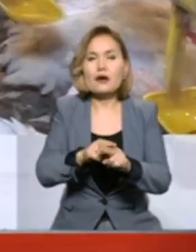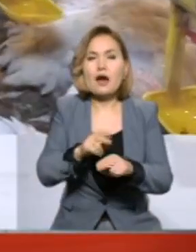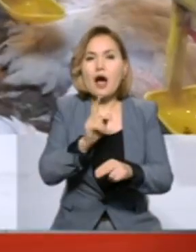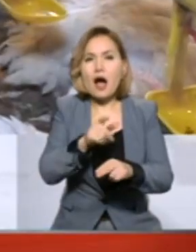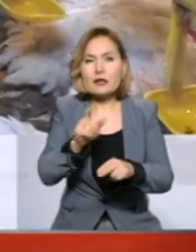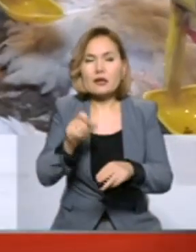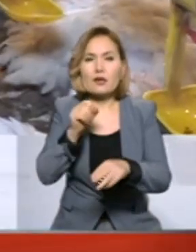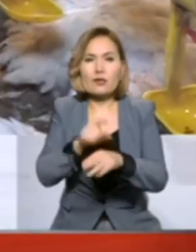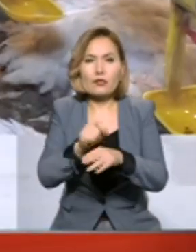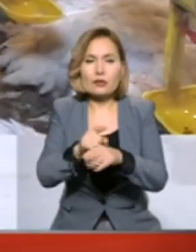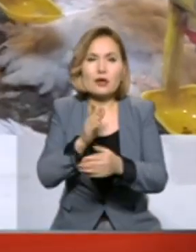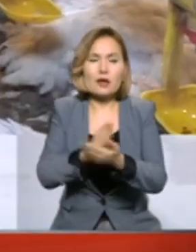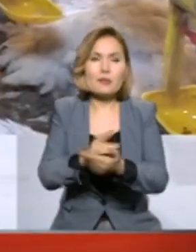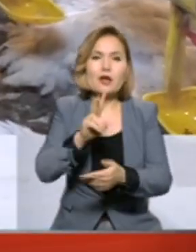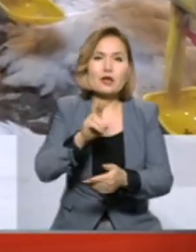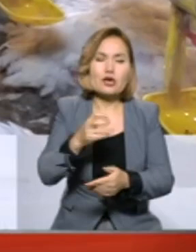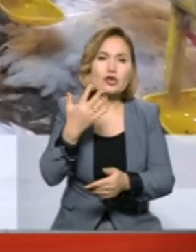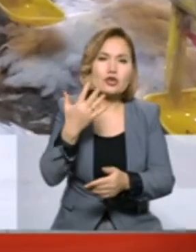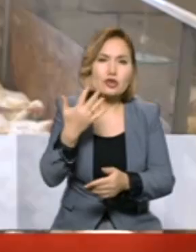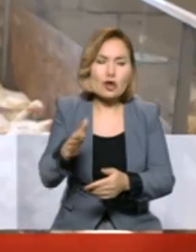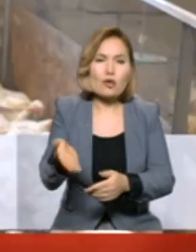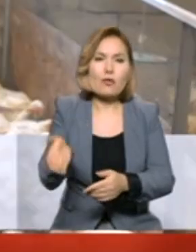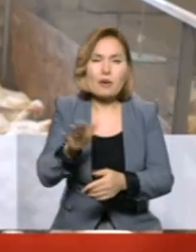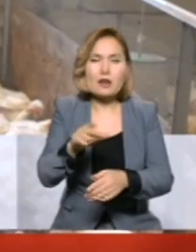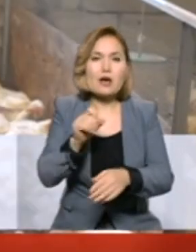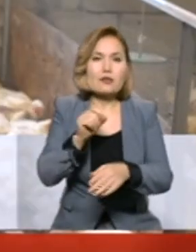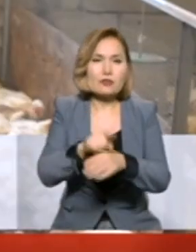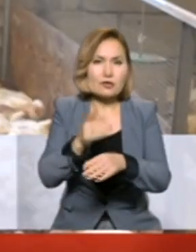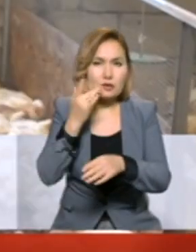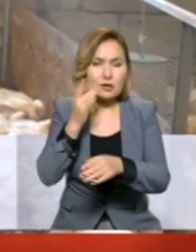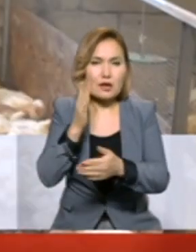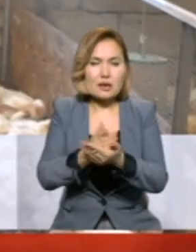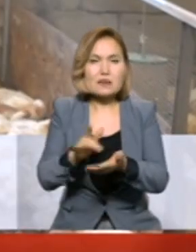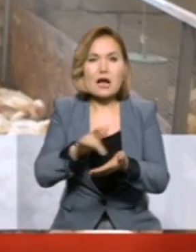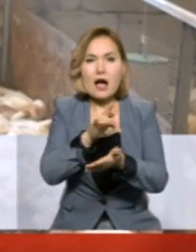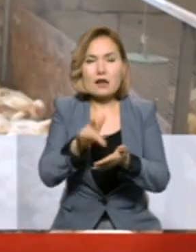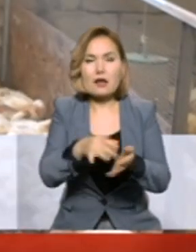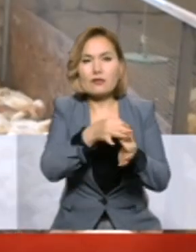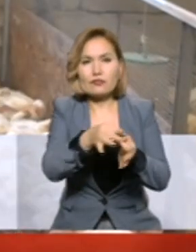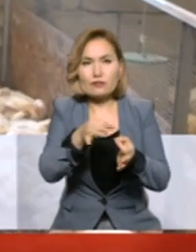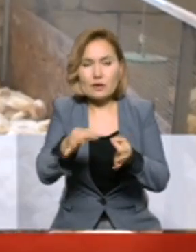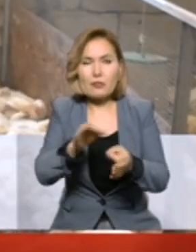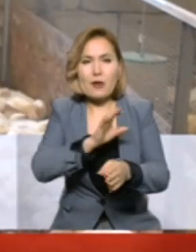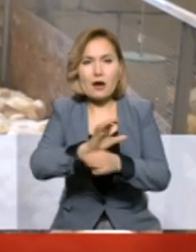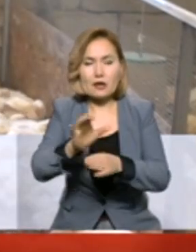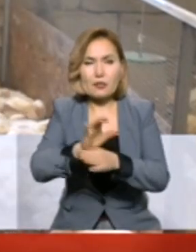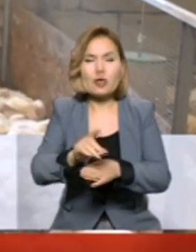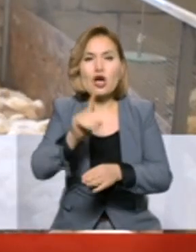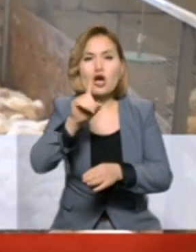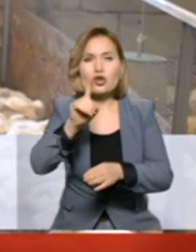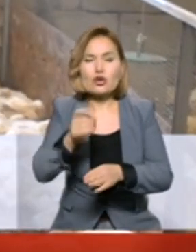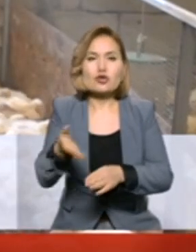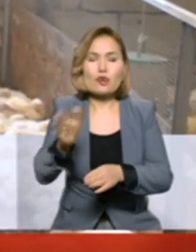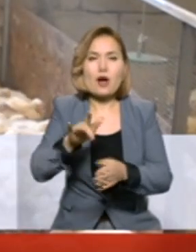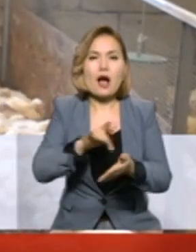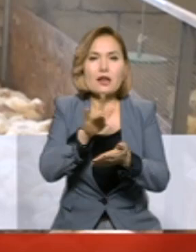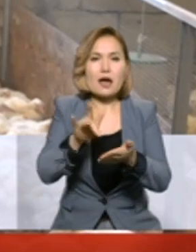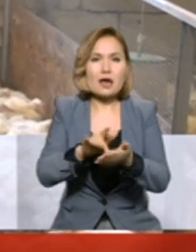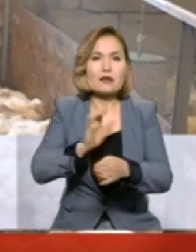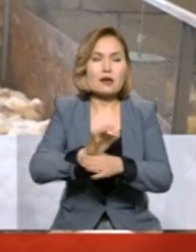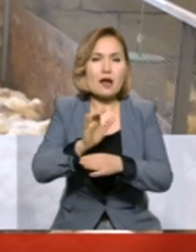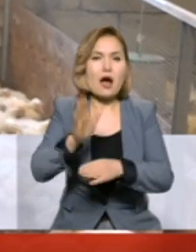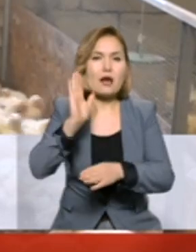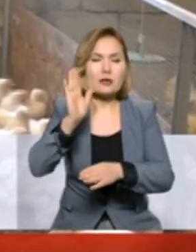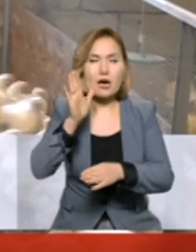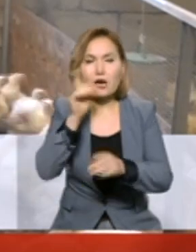Ал қалғаны бізге қалаға өтіп жатыр. Қазіргі уақытта біз 100 бас қалаға жіберіп жатырмыз, бірақ